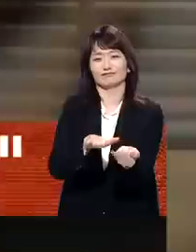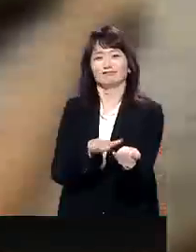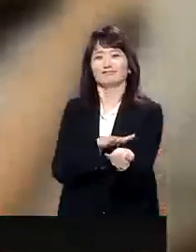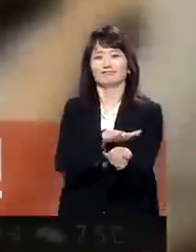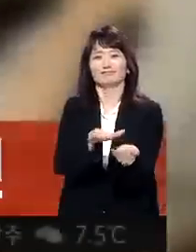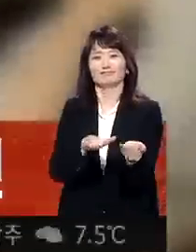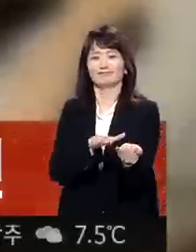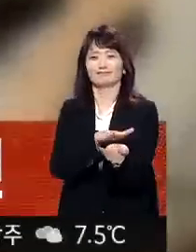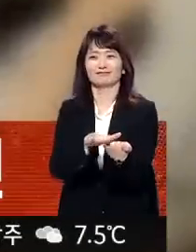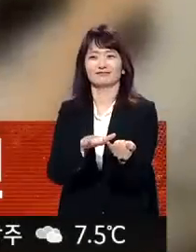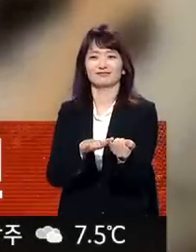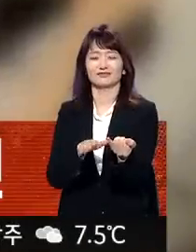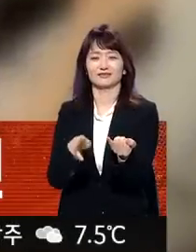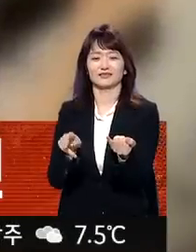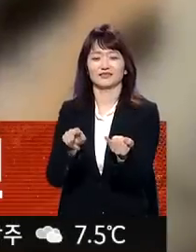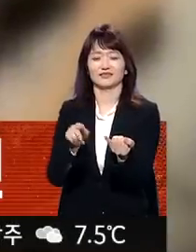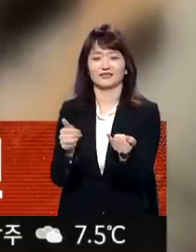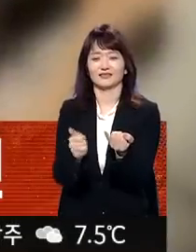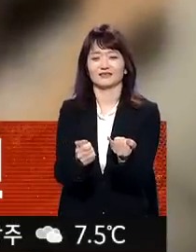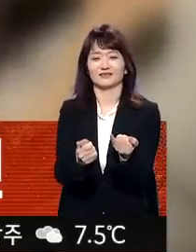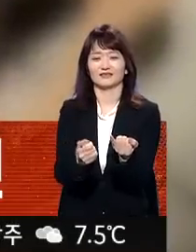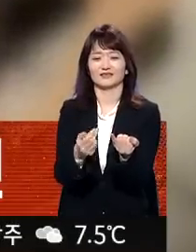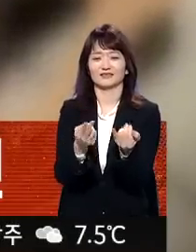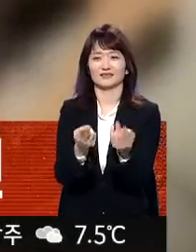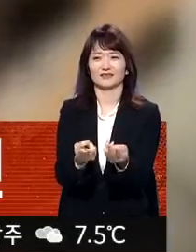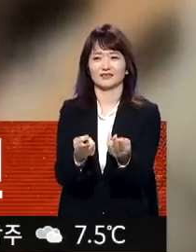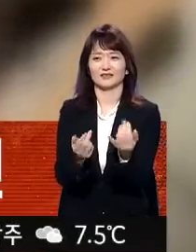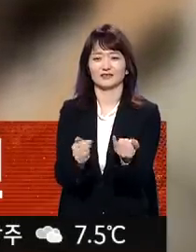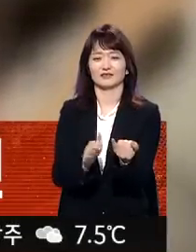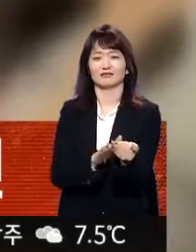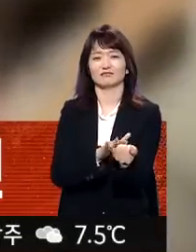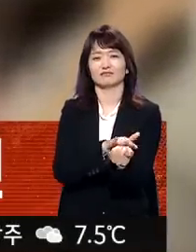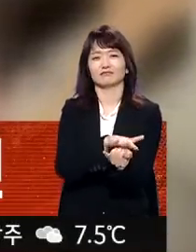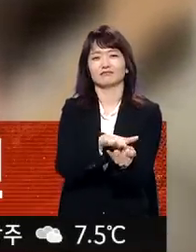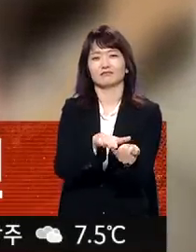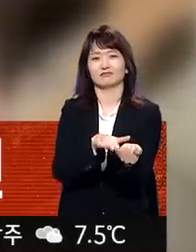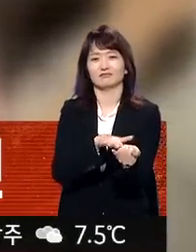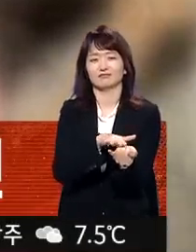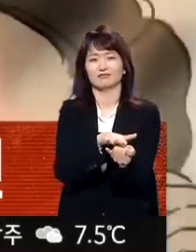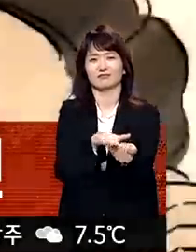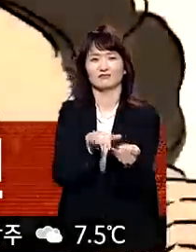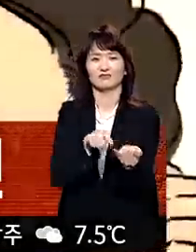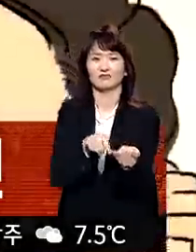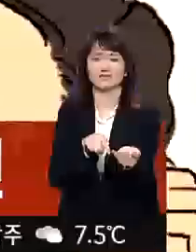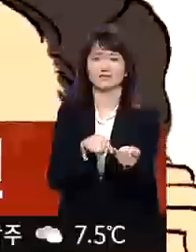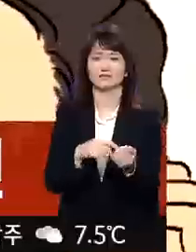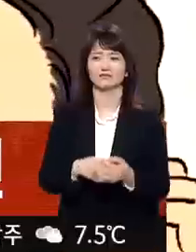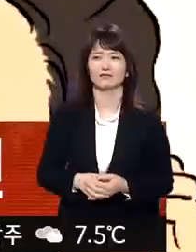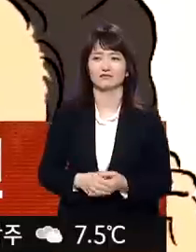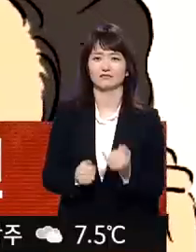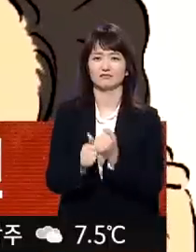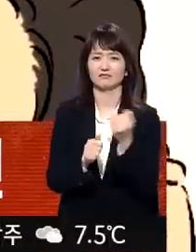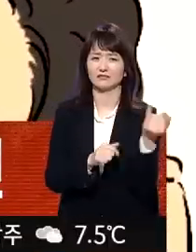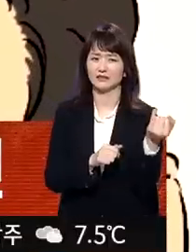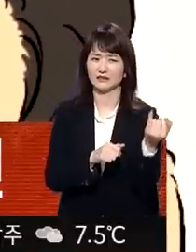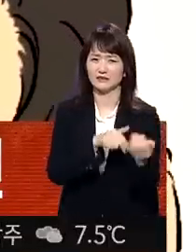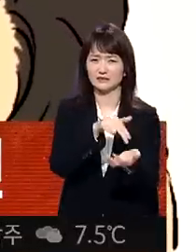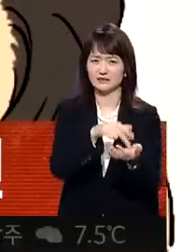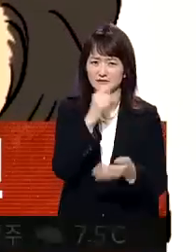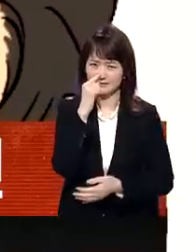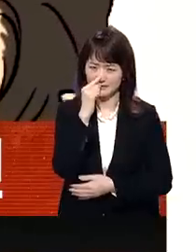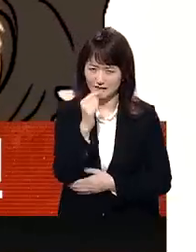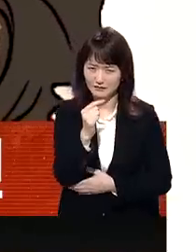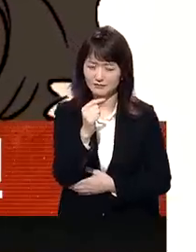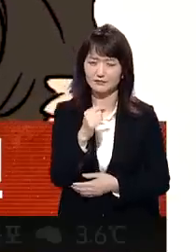훑는다. 온몸을 이렇게 막 계속 만집니다. 온몸을 더듬습니다. 온몸을 더듬는데 이 아내 입장에서 좀 예민한 편이라서